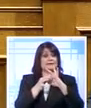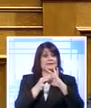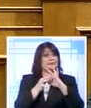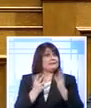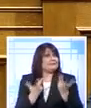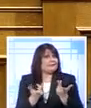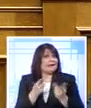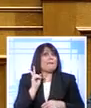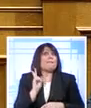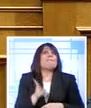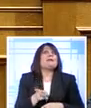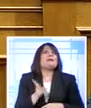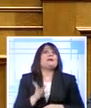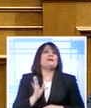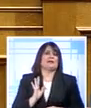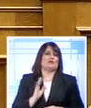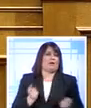παιχνίδια.